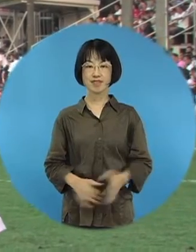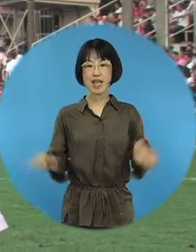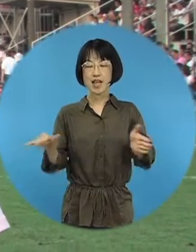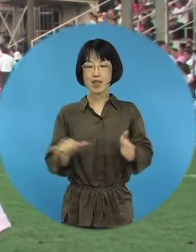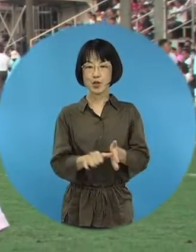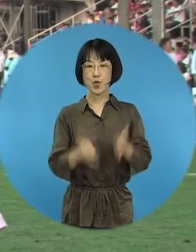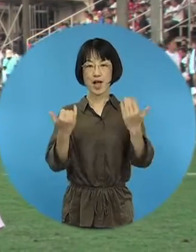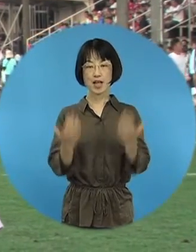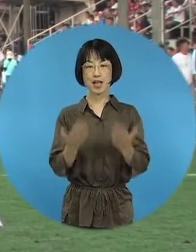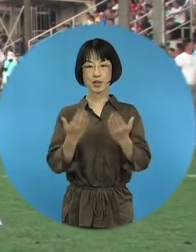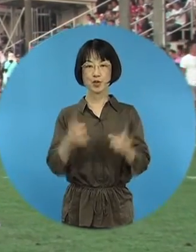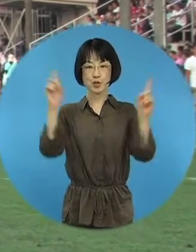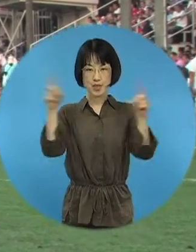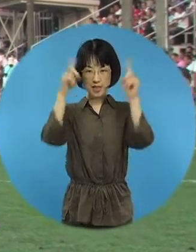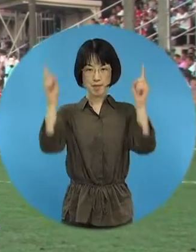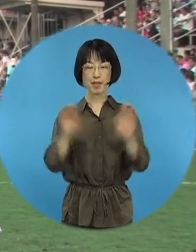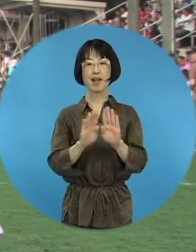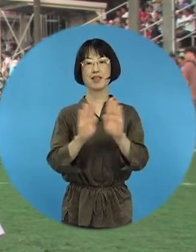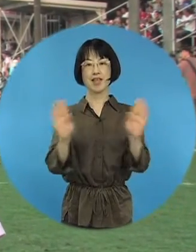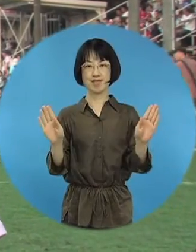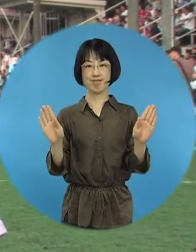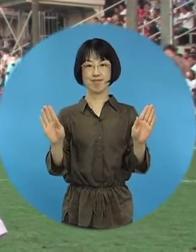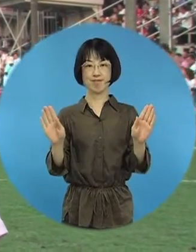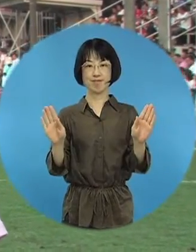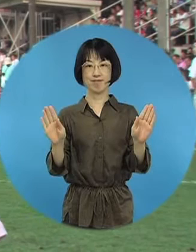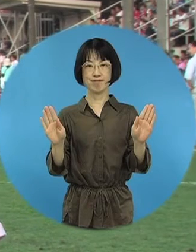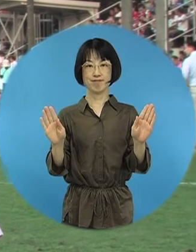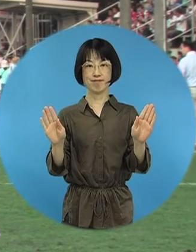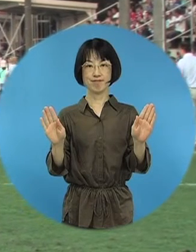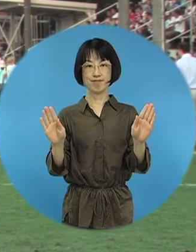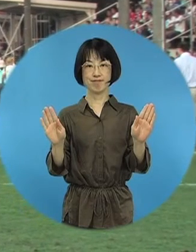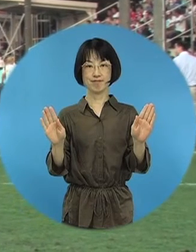生涯学習フェスティバルを開催します。